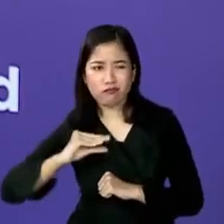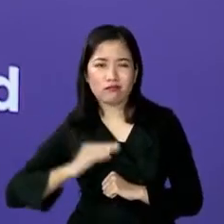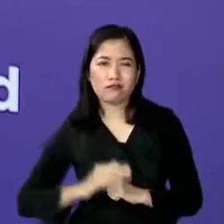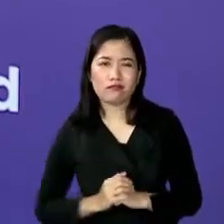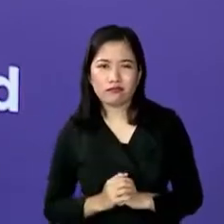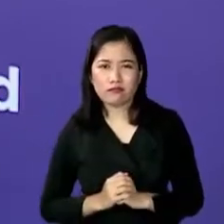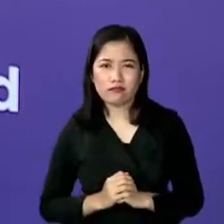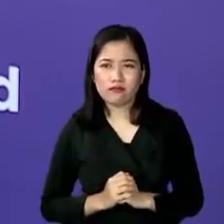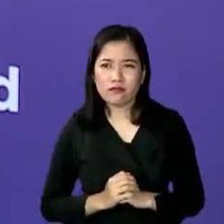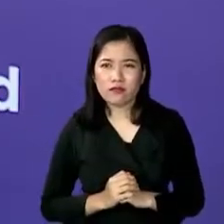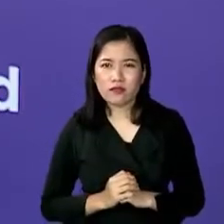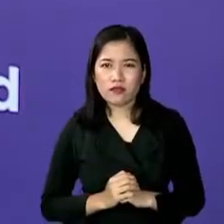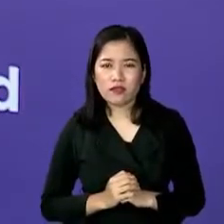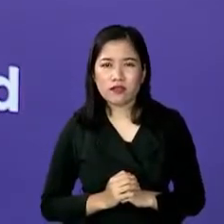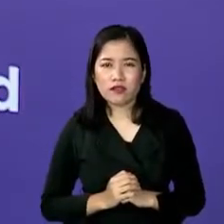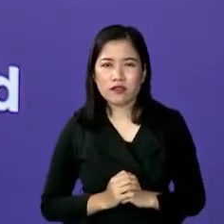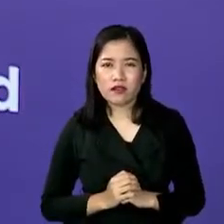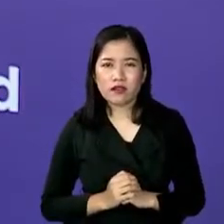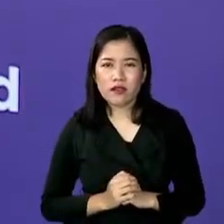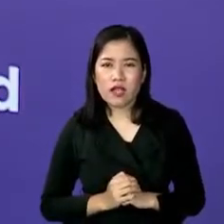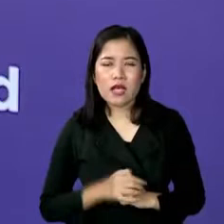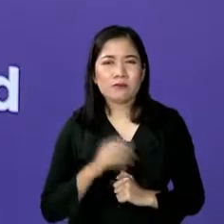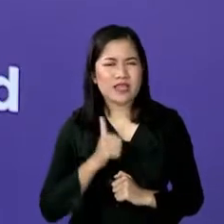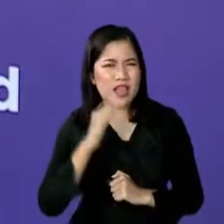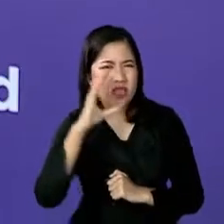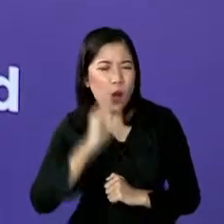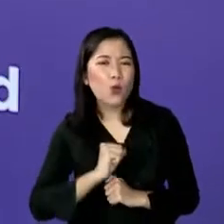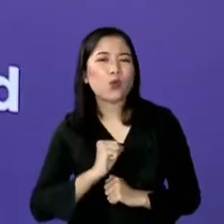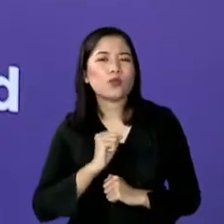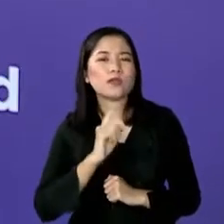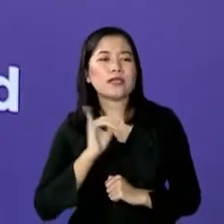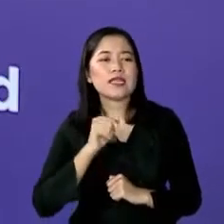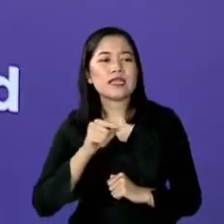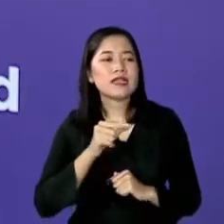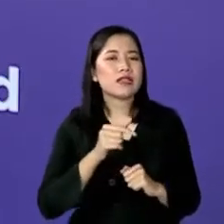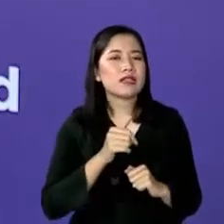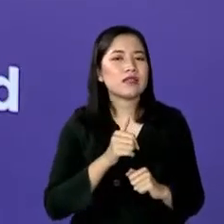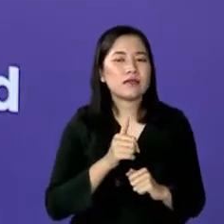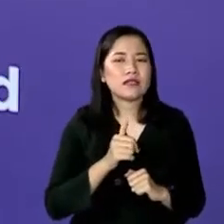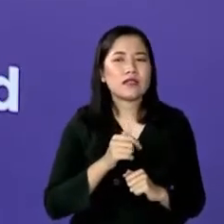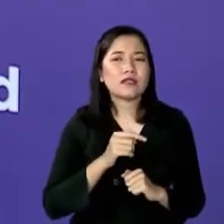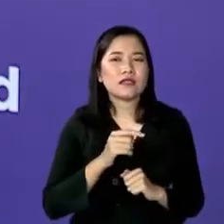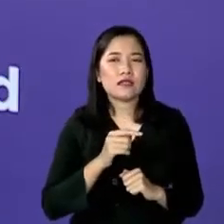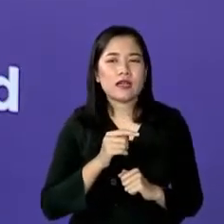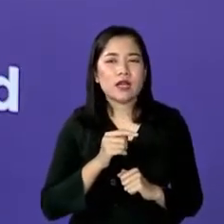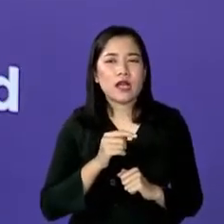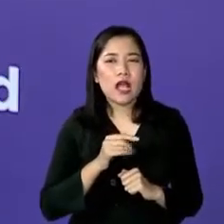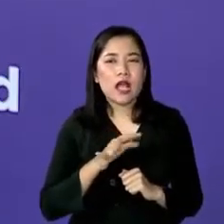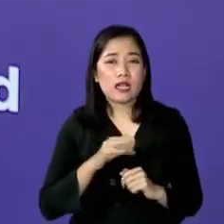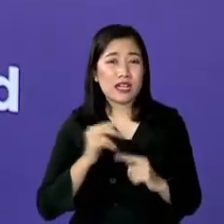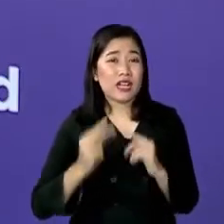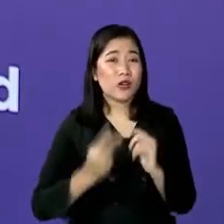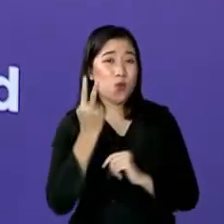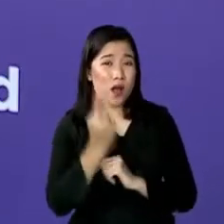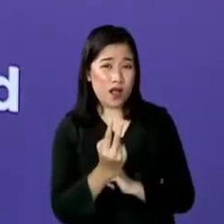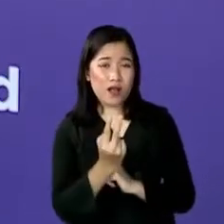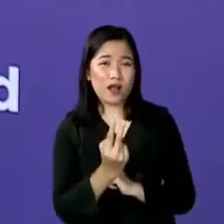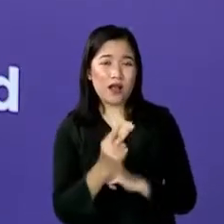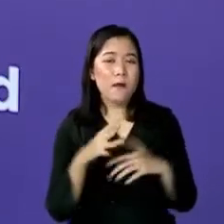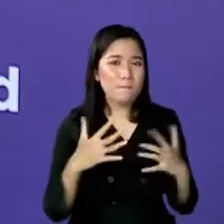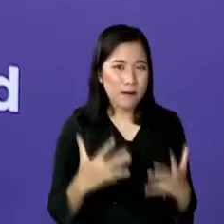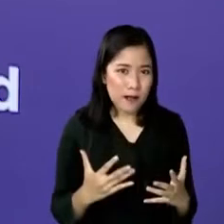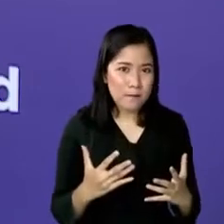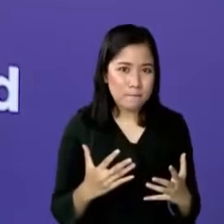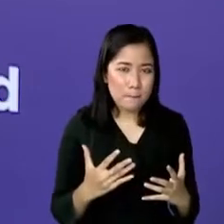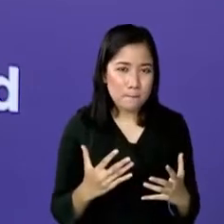parah dan itu eh treatmentnya penatalaksanaan di rumah sakit tentu menjadi lebih sulit Kemudian yang kedua yang